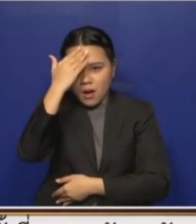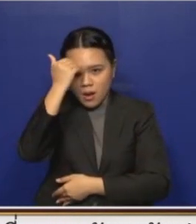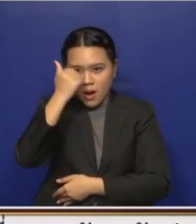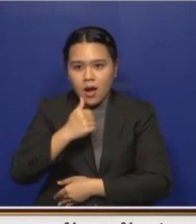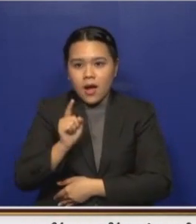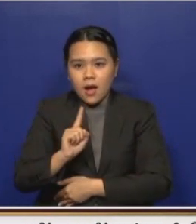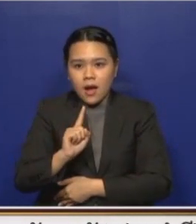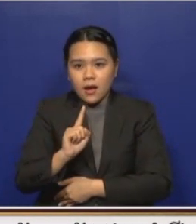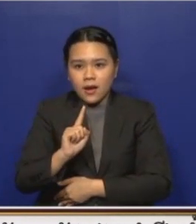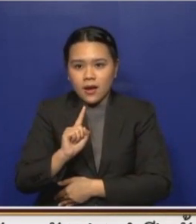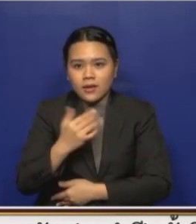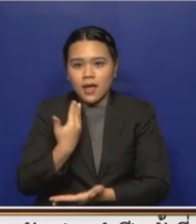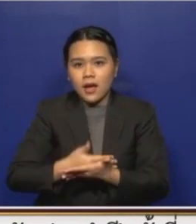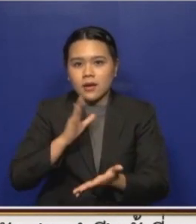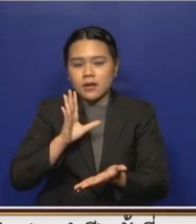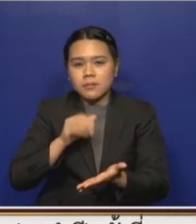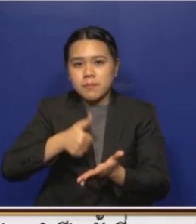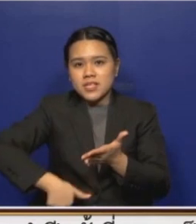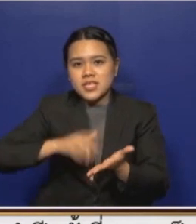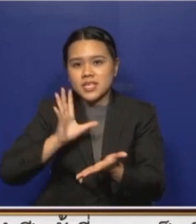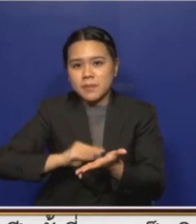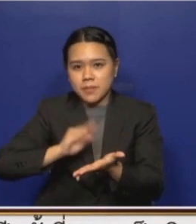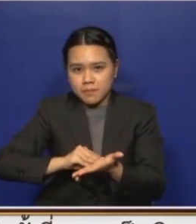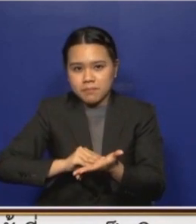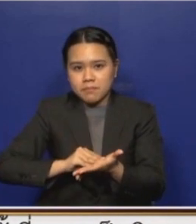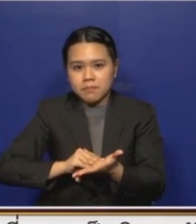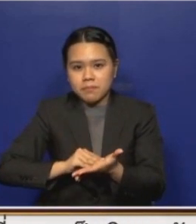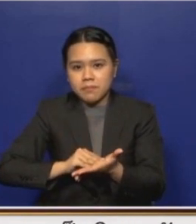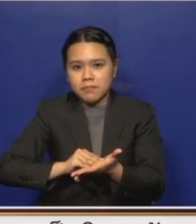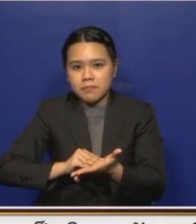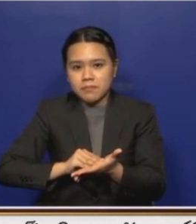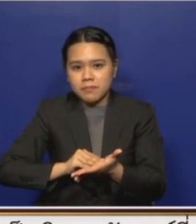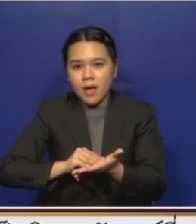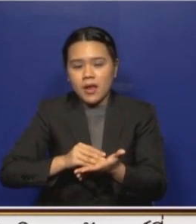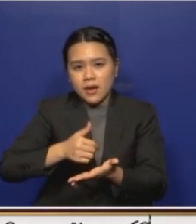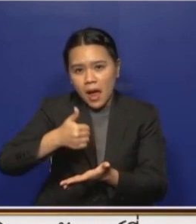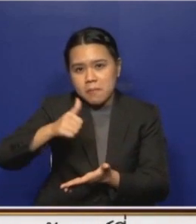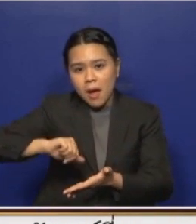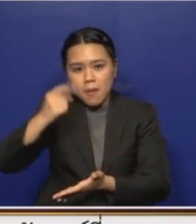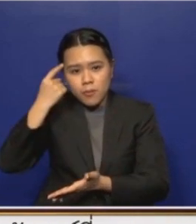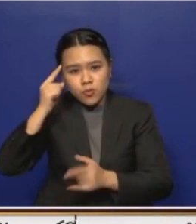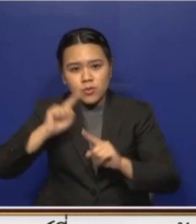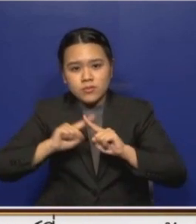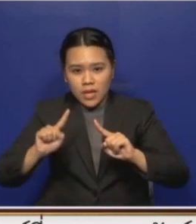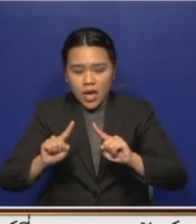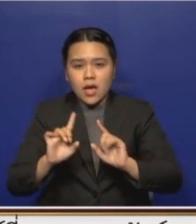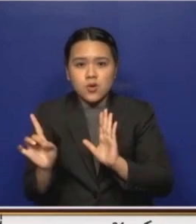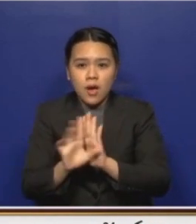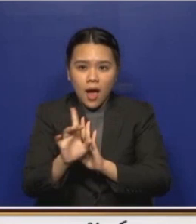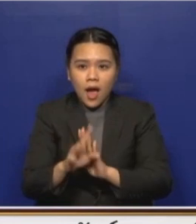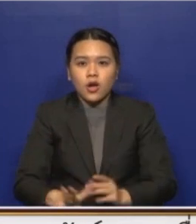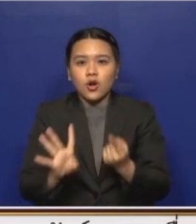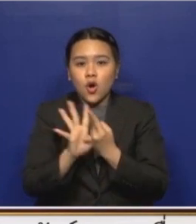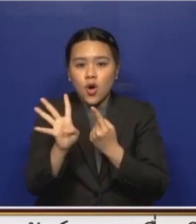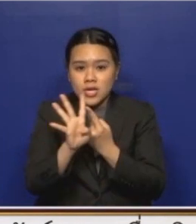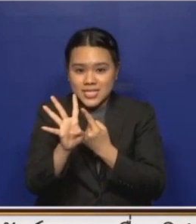ที่4เราพูดปฏิเสธไม่ได้สินค้าจากจีนทะลักเข้ามาไทย ท่านว่าเมื่อกี้เราขาดดุลกับเขา 600,000 กว่าล้